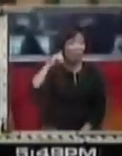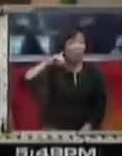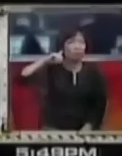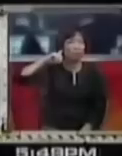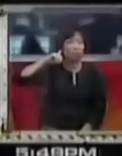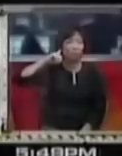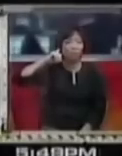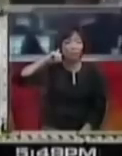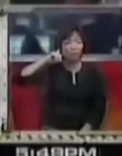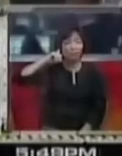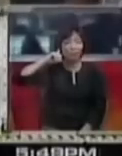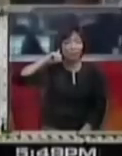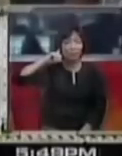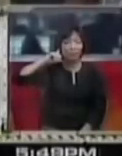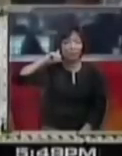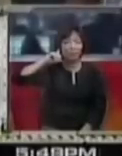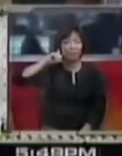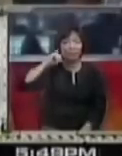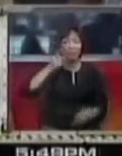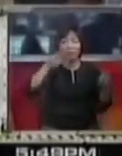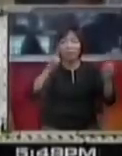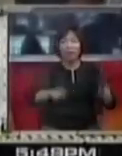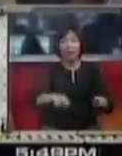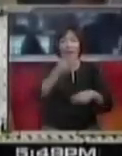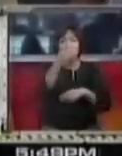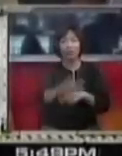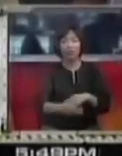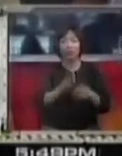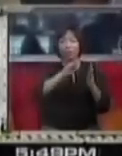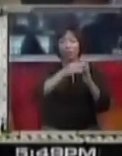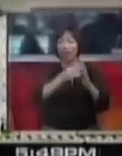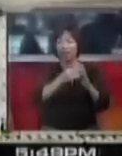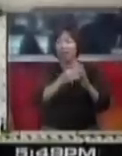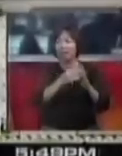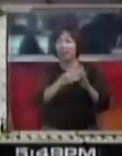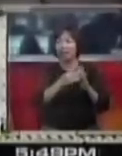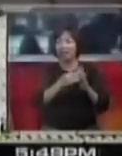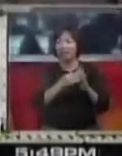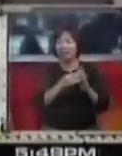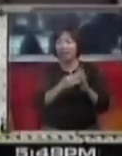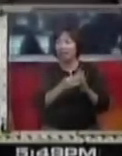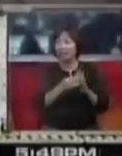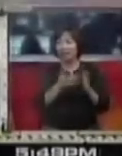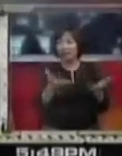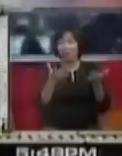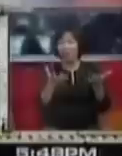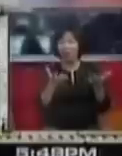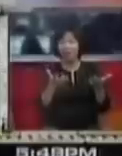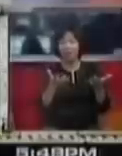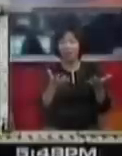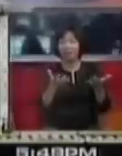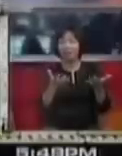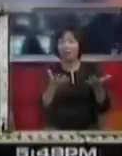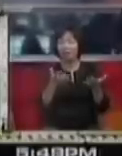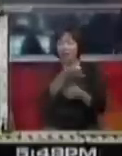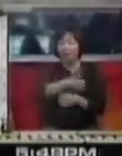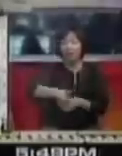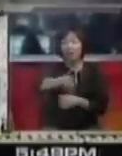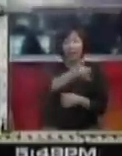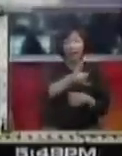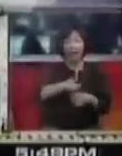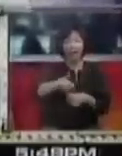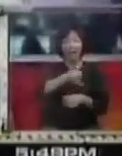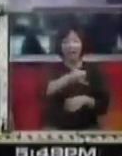noon, pero tila may happening siya ang nagaganap sa harap ng barangay hall dito. May tumatagay sa harap ng